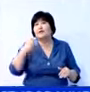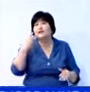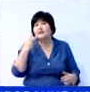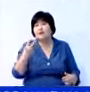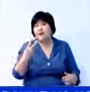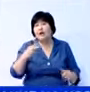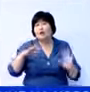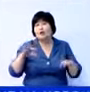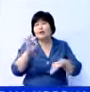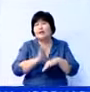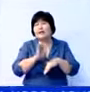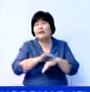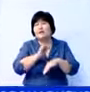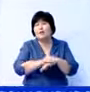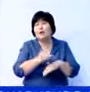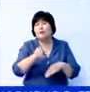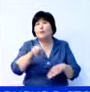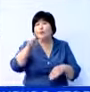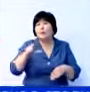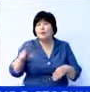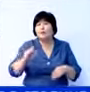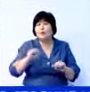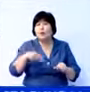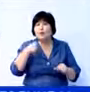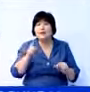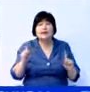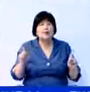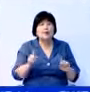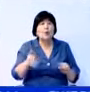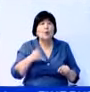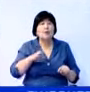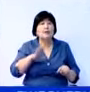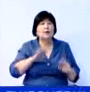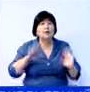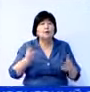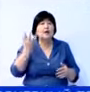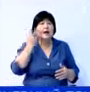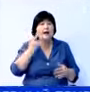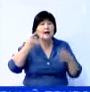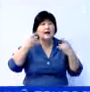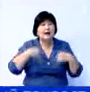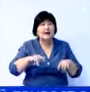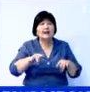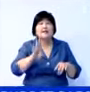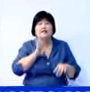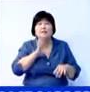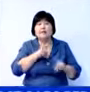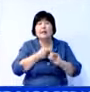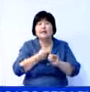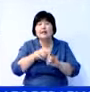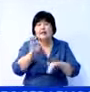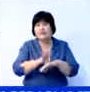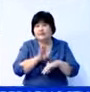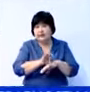22 случая заболевания. По пациентам можно сказать, что у нас был случай, когда родильница была заражена с